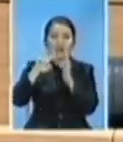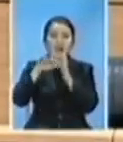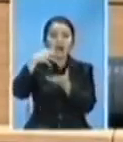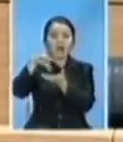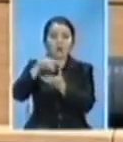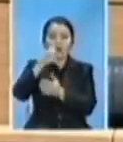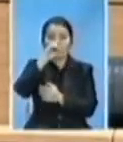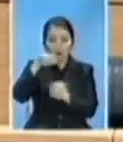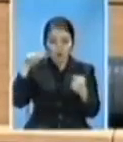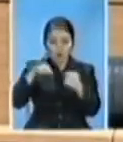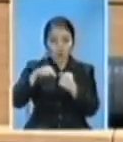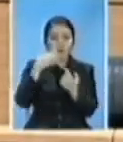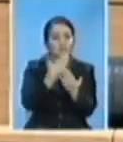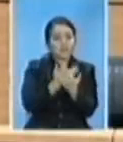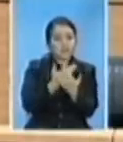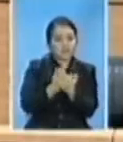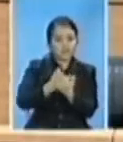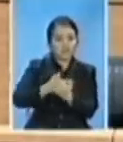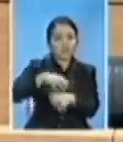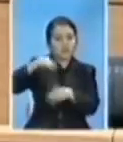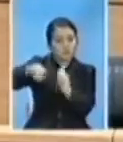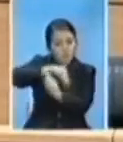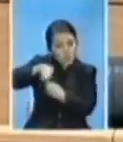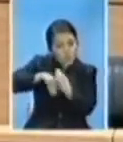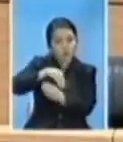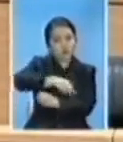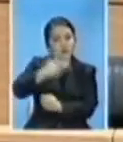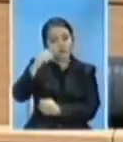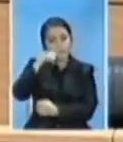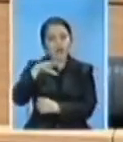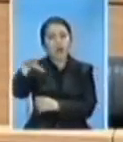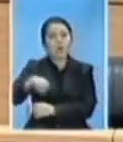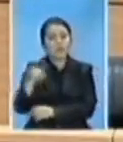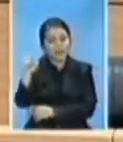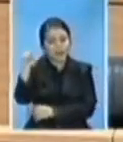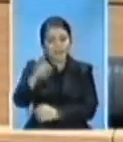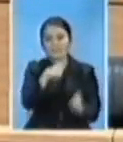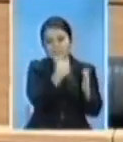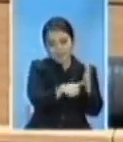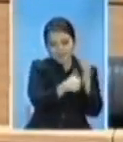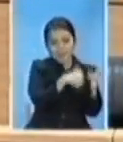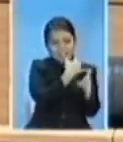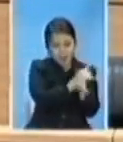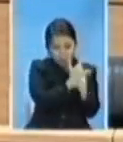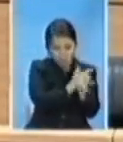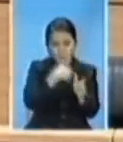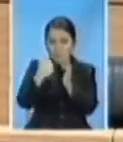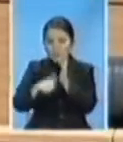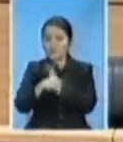เงินที่ท่านใช้นี่มาจากภาษีบาปเท่านั้นเลยเหล้าบุหรี่ดังนั้น